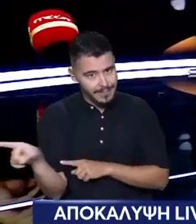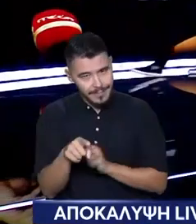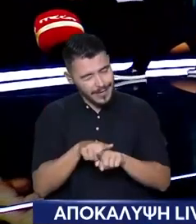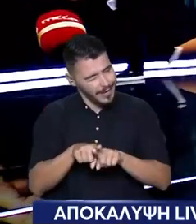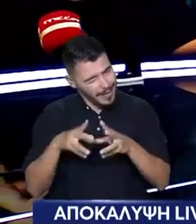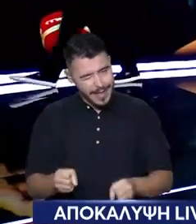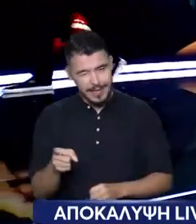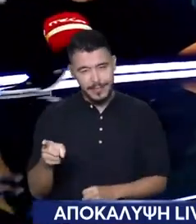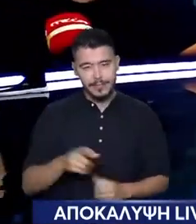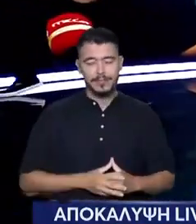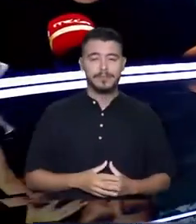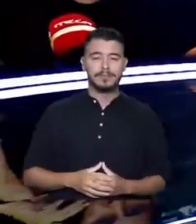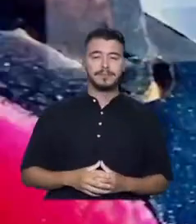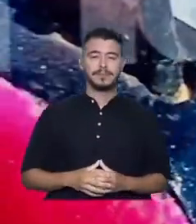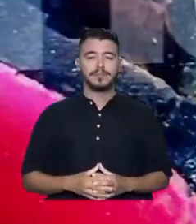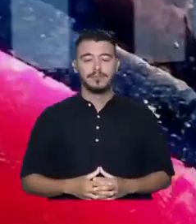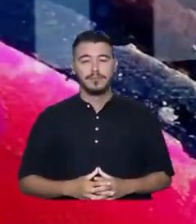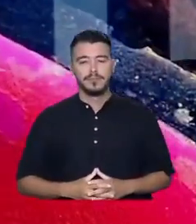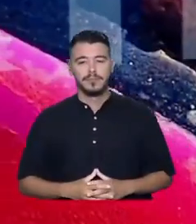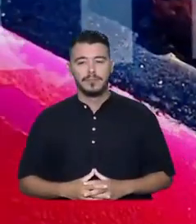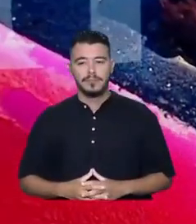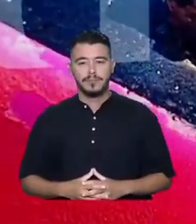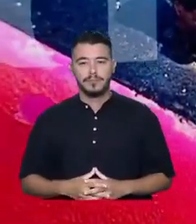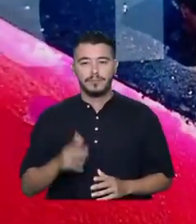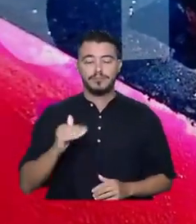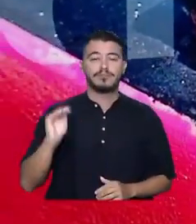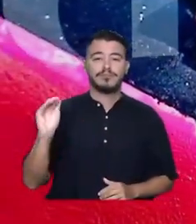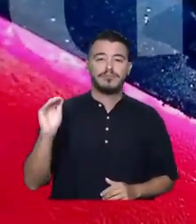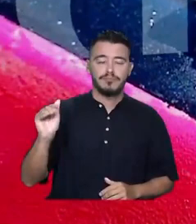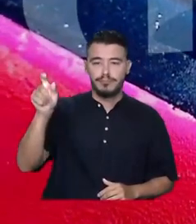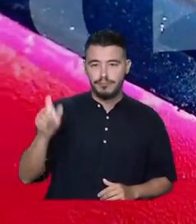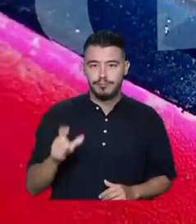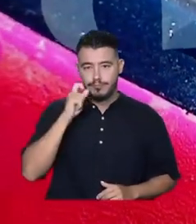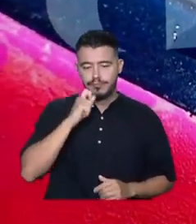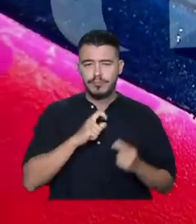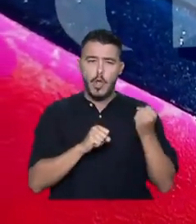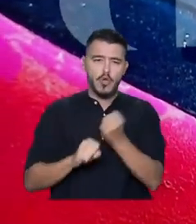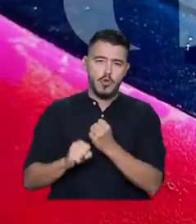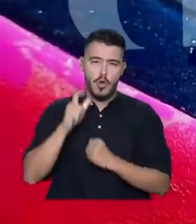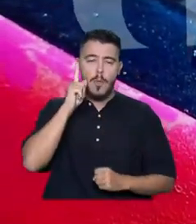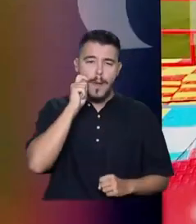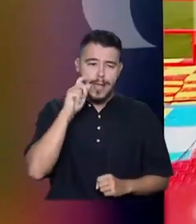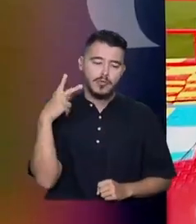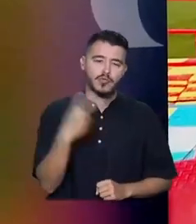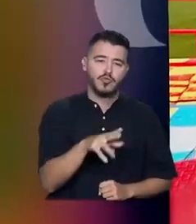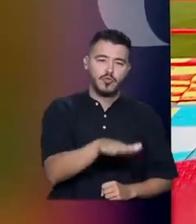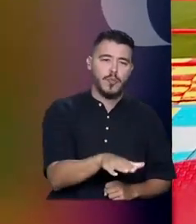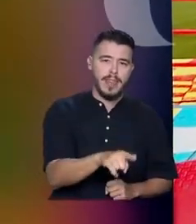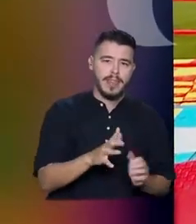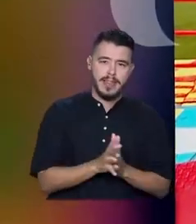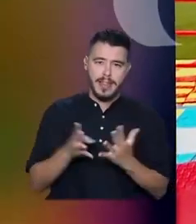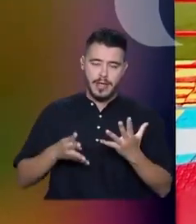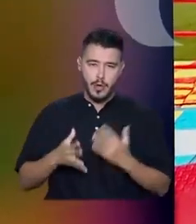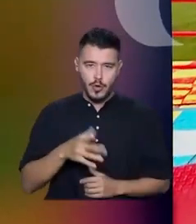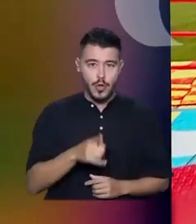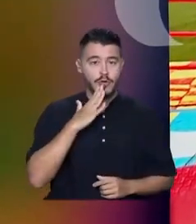Ζήτησε να παρέμβει και θα του δώσουμε αμέσως το λόγο ο κύριος Γιώργος. Ο πατέρας, ο μοιραίος αυτός πατέρας. Κύριε